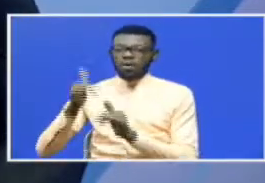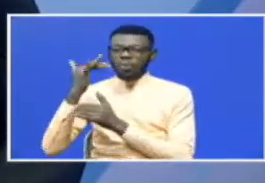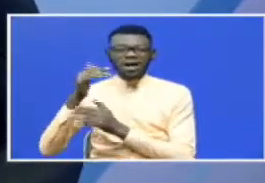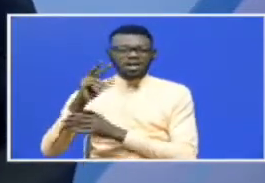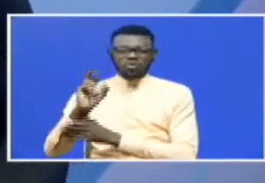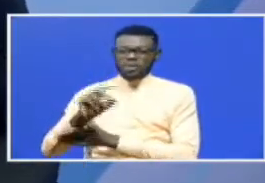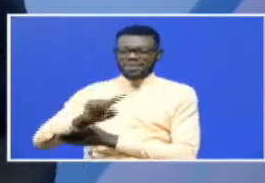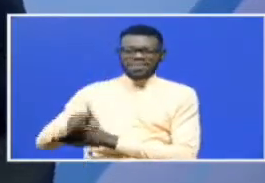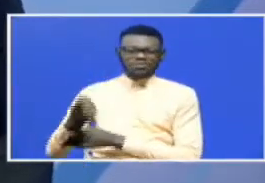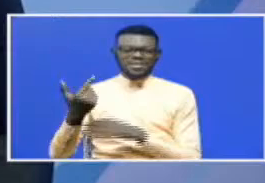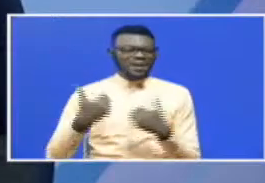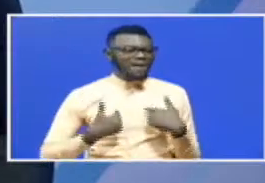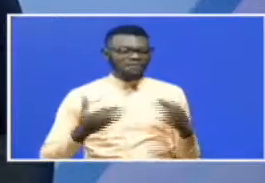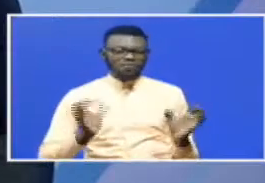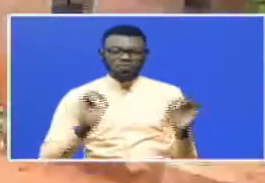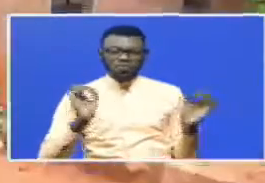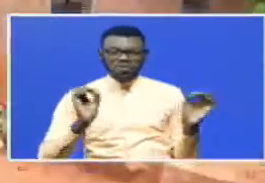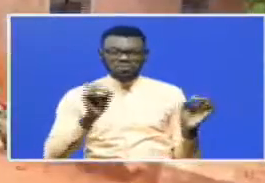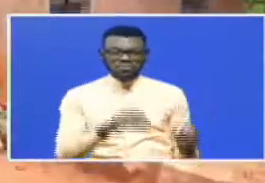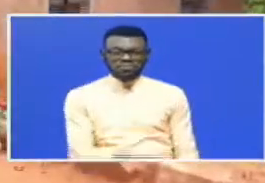20,000.